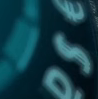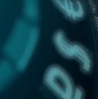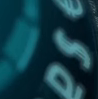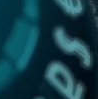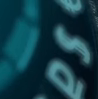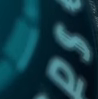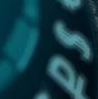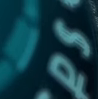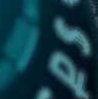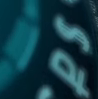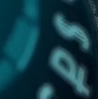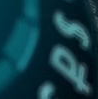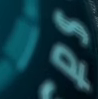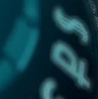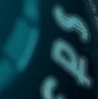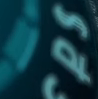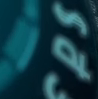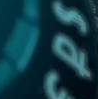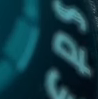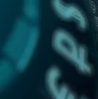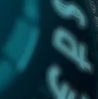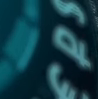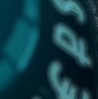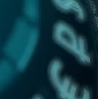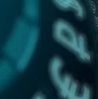Евро – 434 тенге 17 тиин.